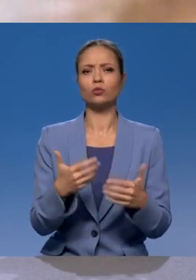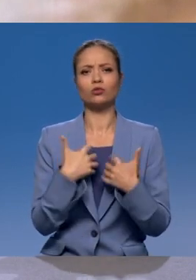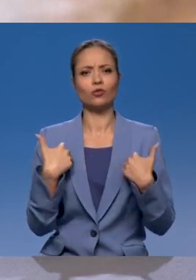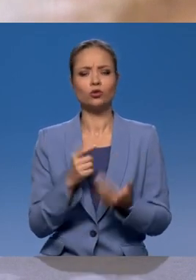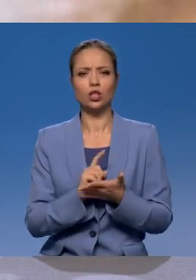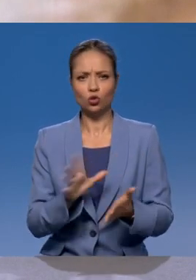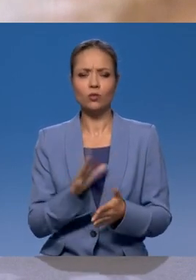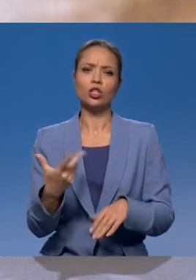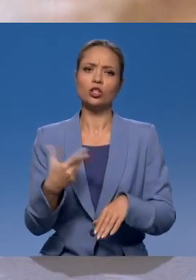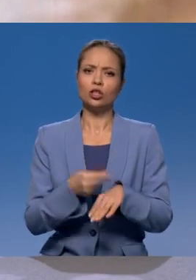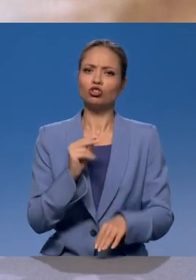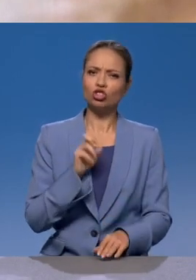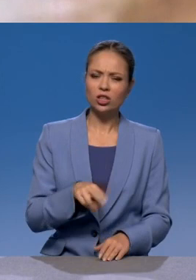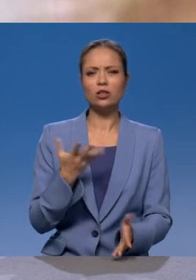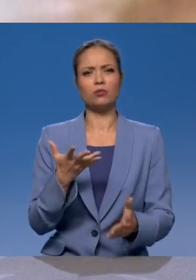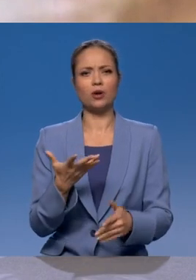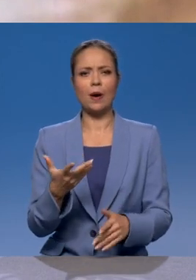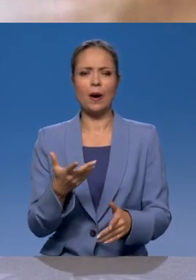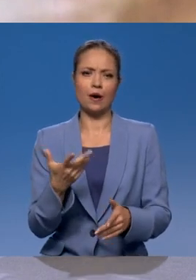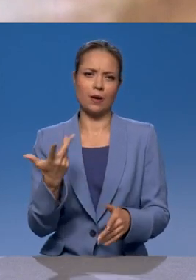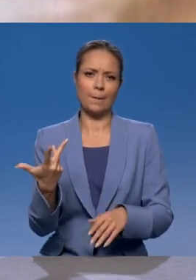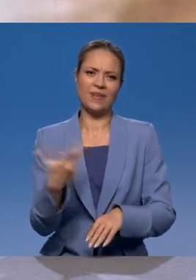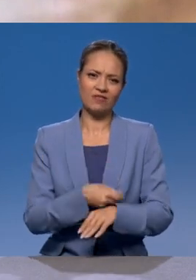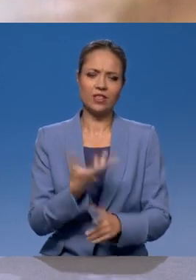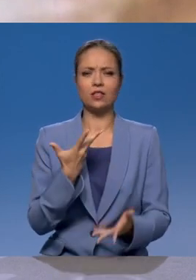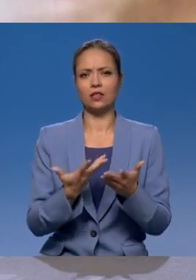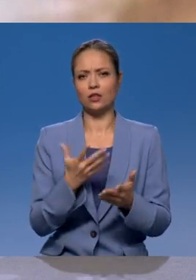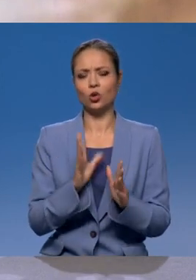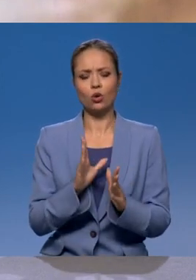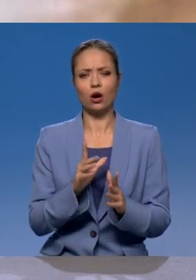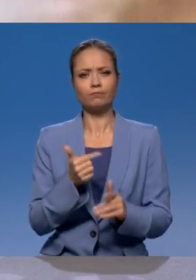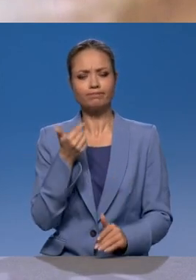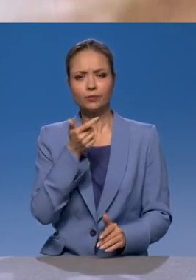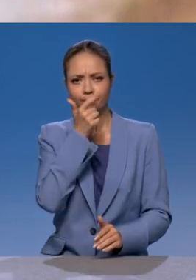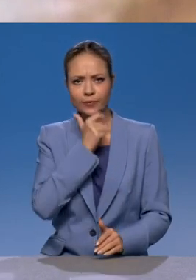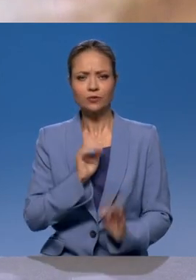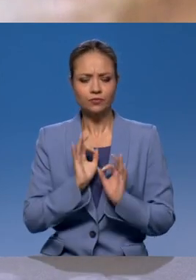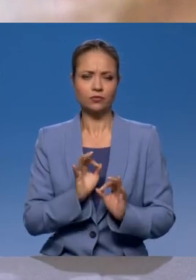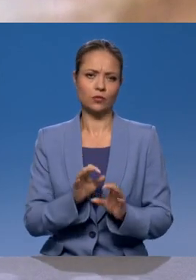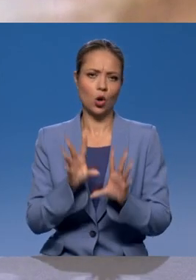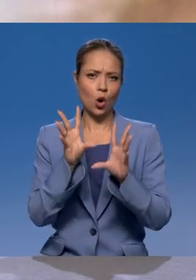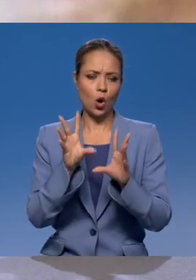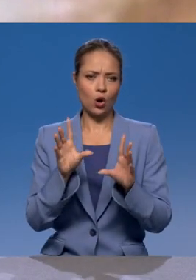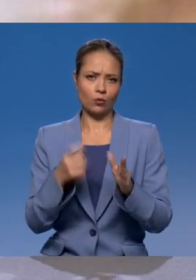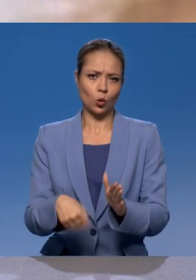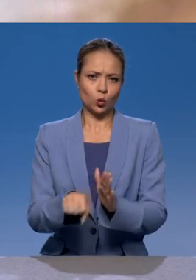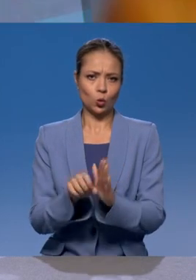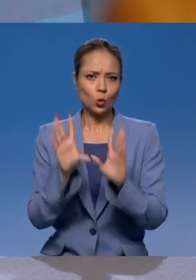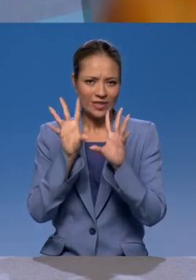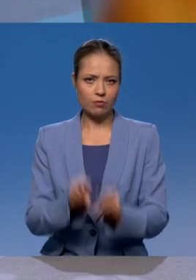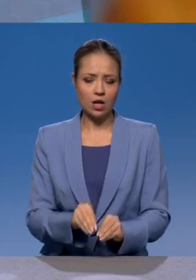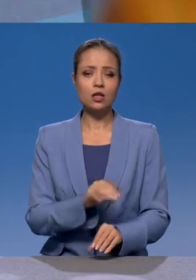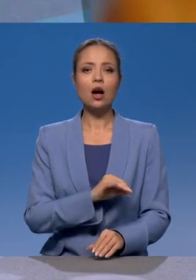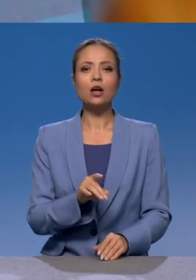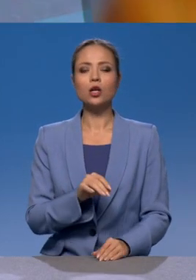ни привитых, никаких. Только гуманное усыпление. Мы читаем разные версии и разные мнения. Ульяновская область не так страшна.